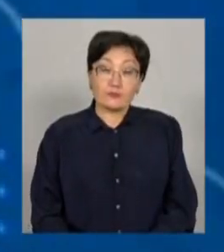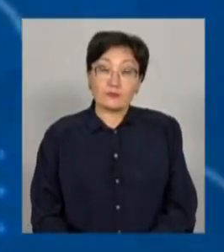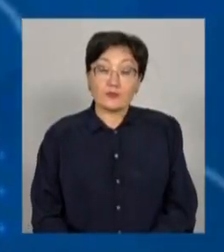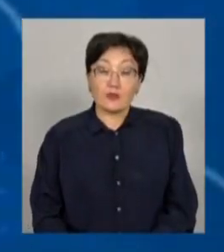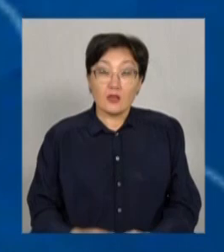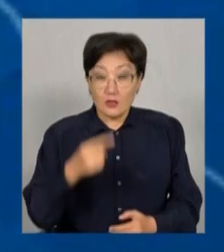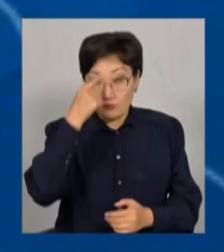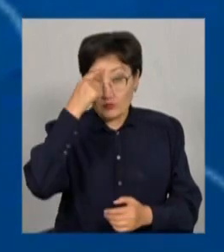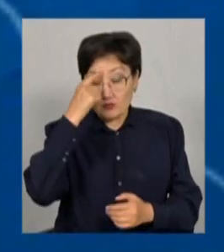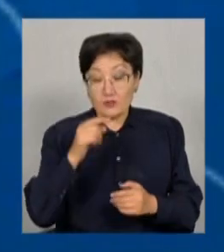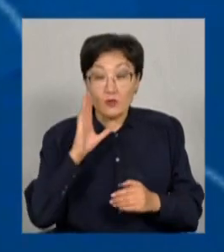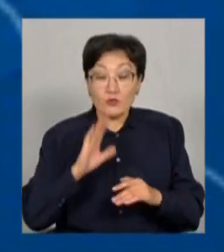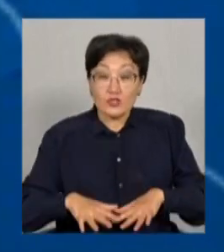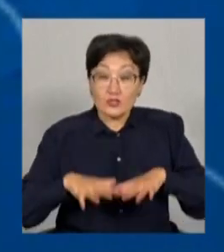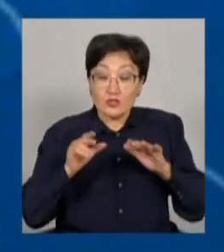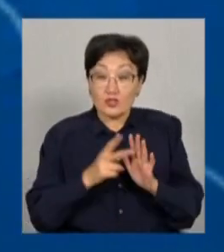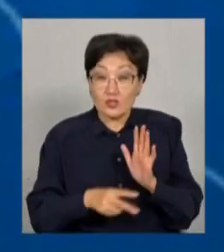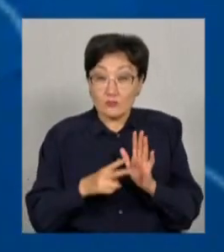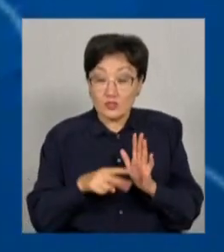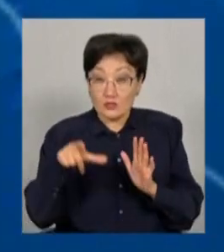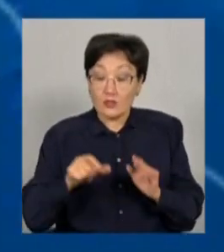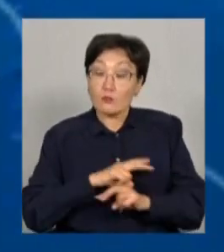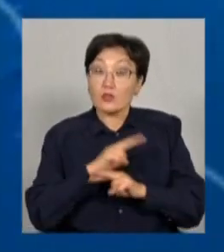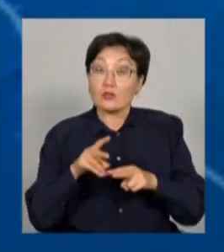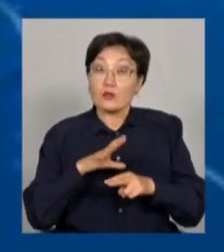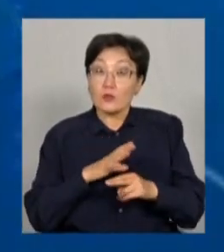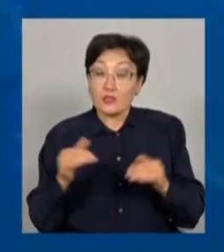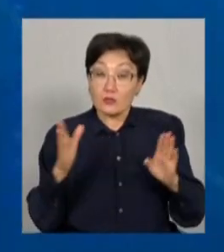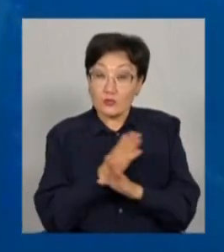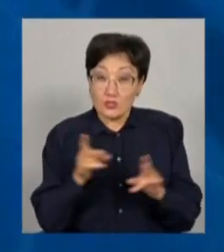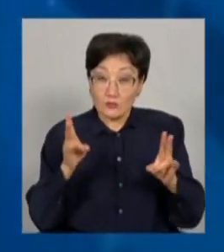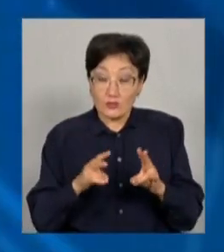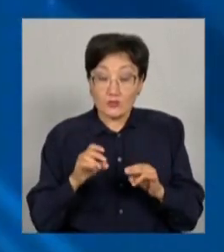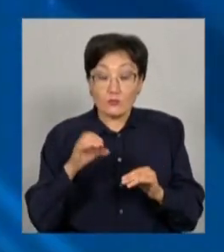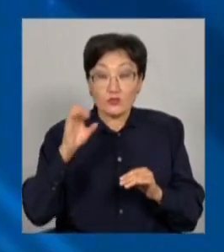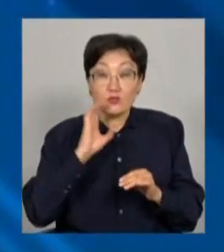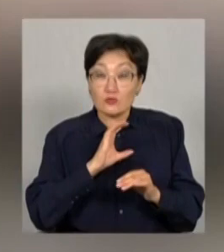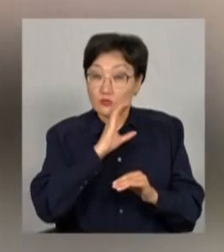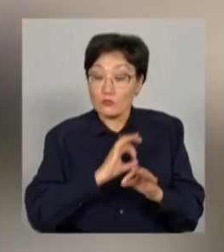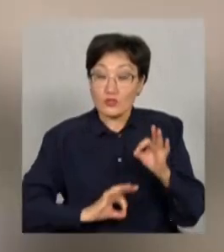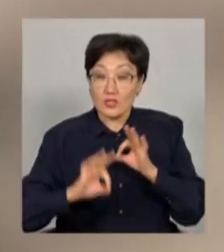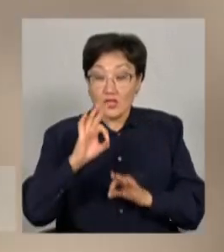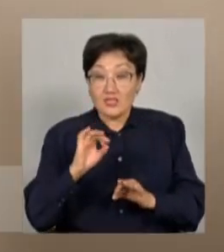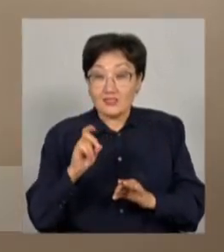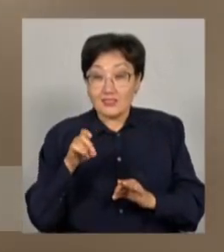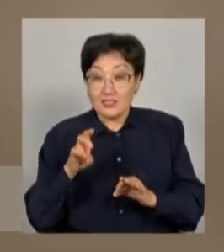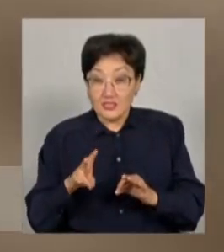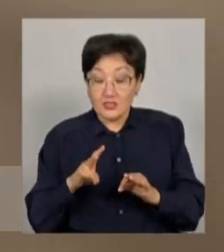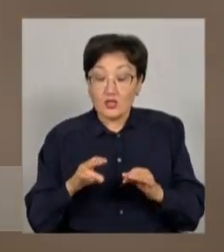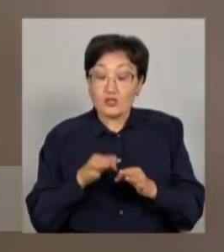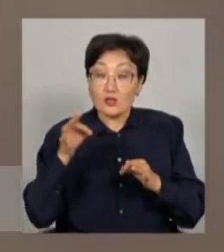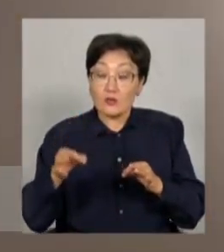Ал Үндістанда су тасқынынан 77 адам қаза тапты. Табиғи апат елдің солтүстік шығысындағы Сикким штатында